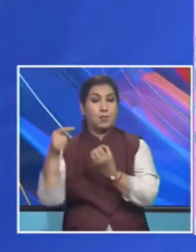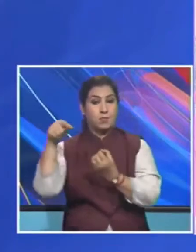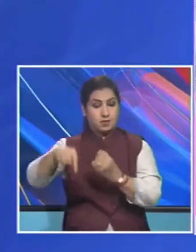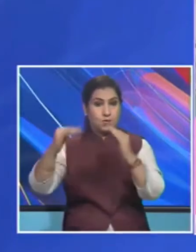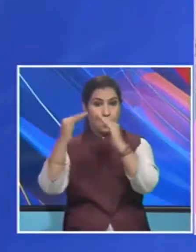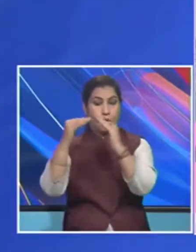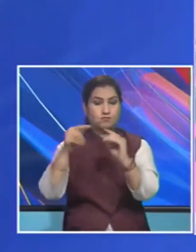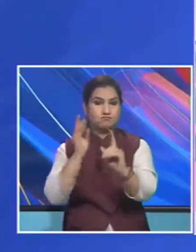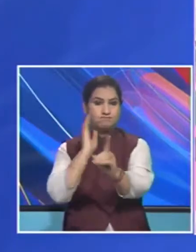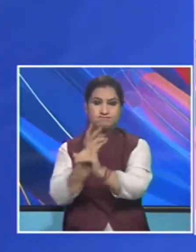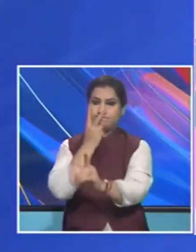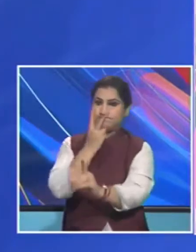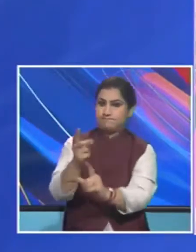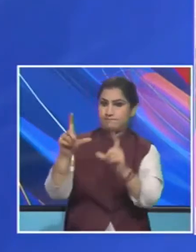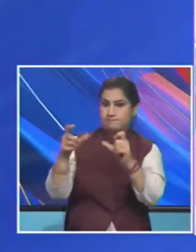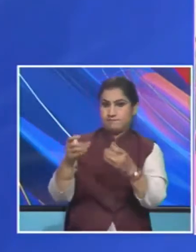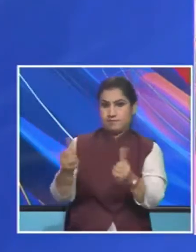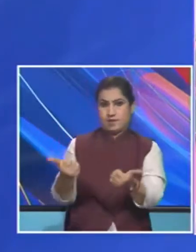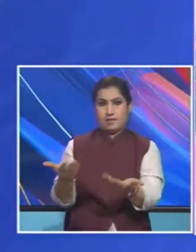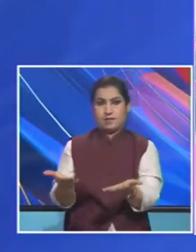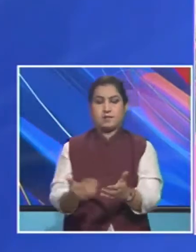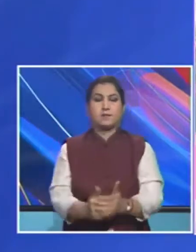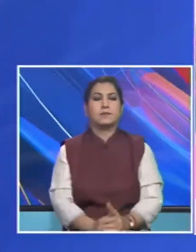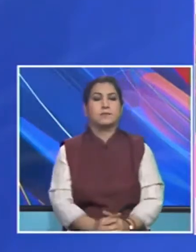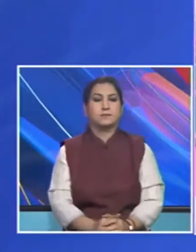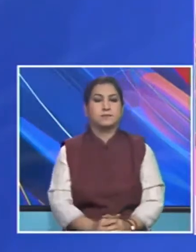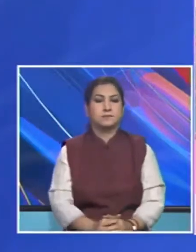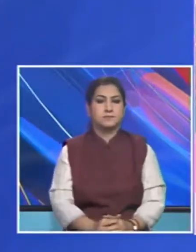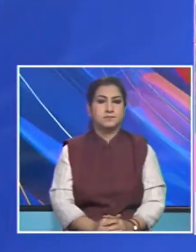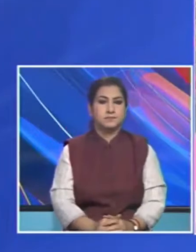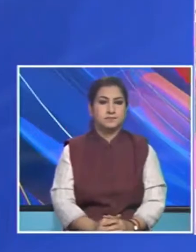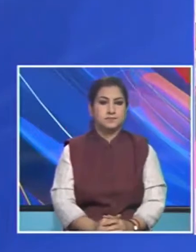सीधी तस्वीरें आप देख पा रहे हैं।